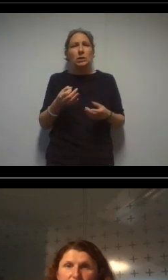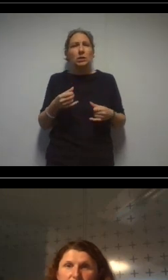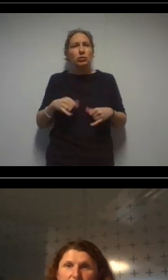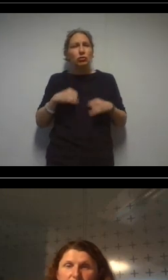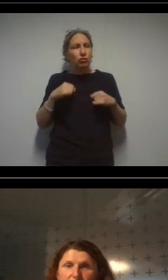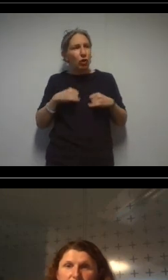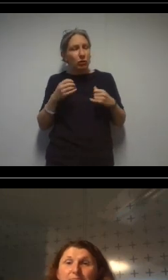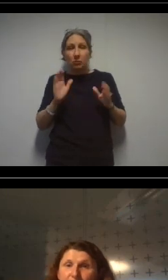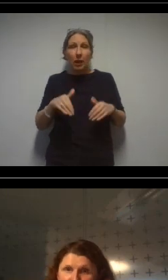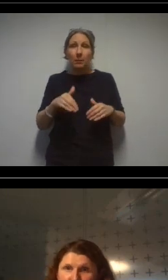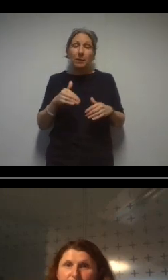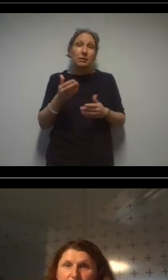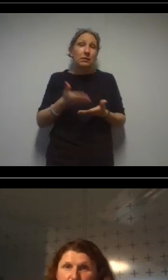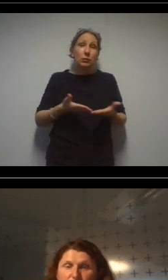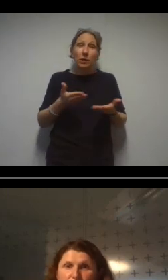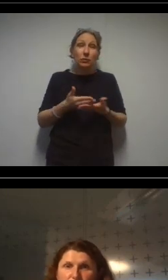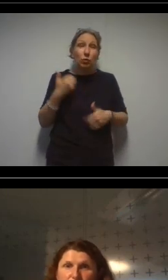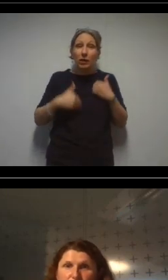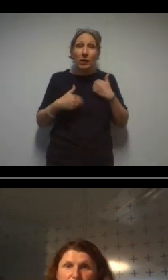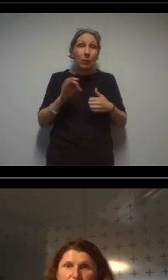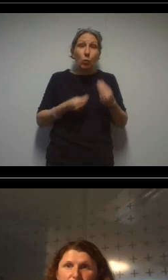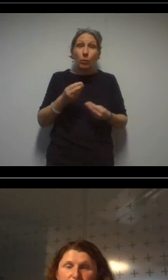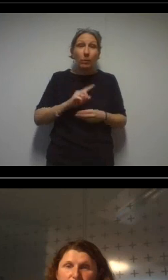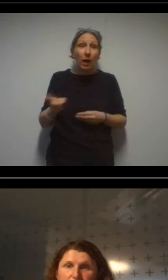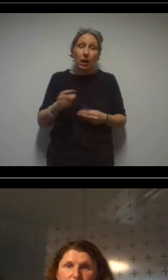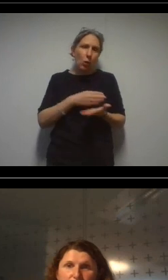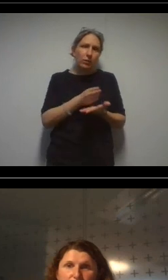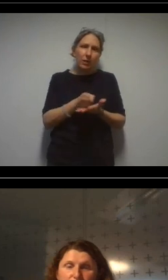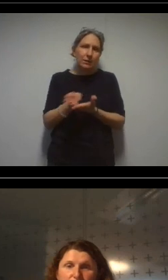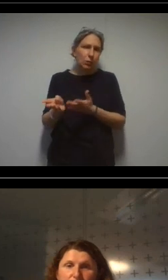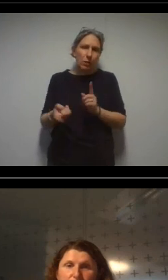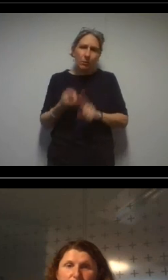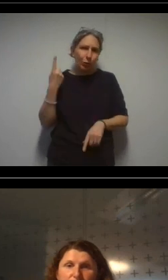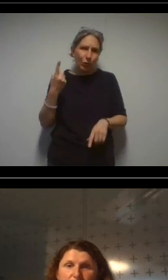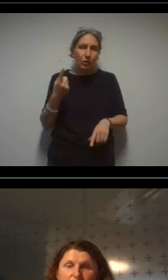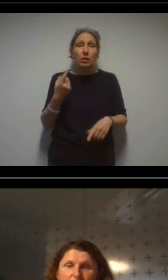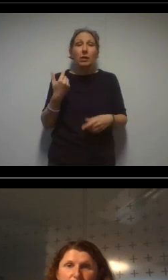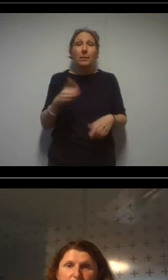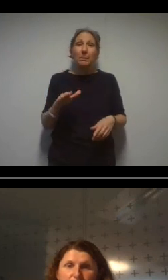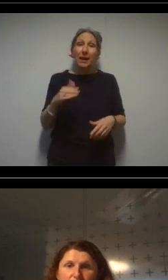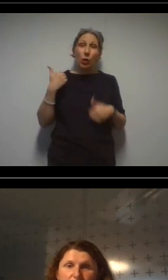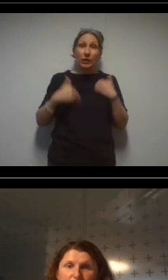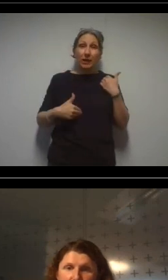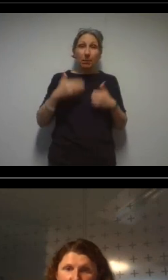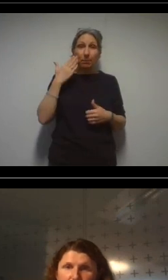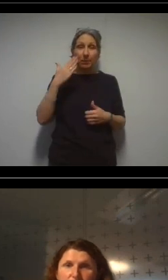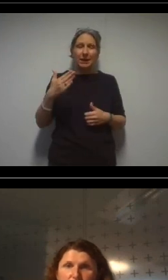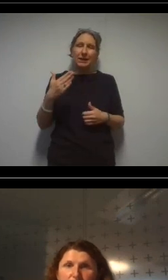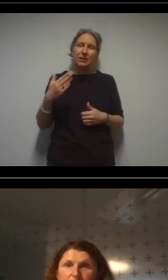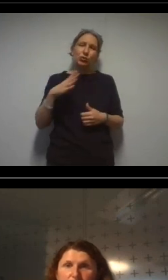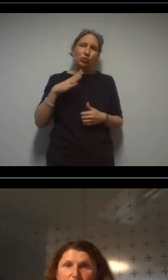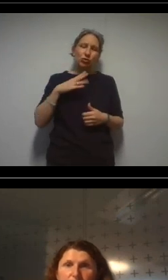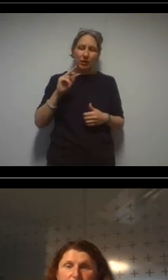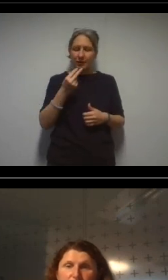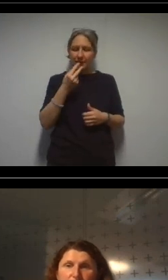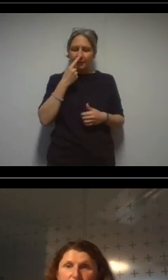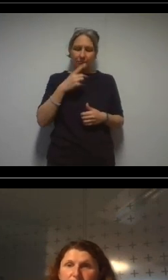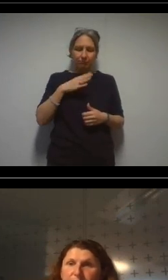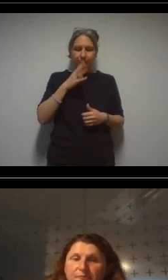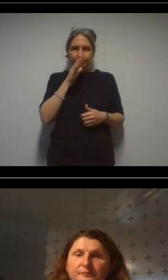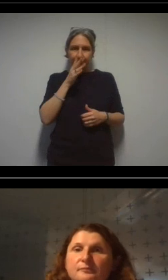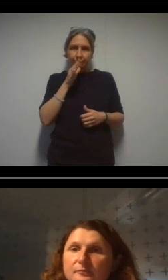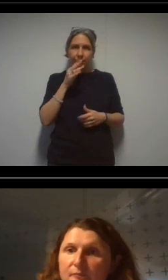de l'orientation, elle est extrêmement importante. Mais quand on a un handicap, il peut y avoir un certain nombre d'autocensures, de métiers dans lesquels on ne